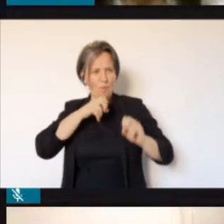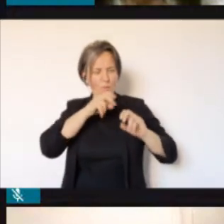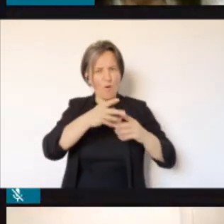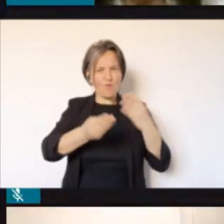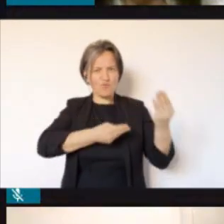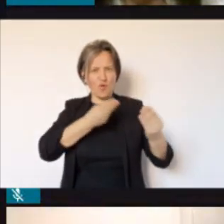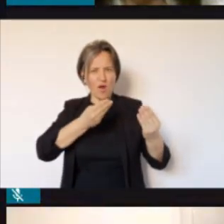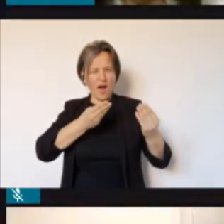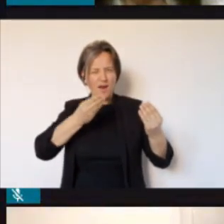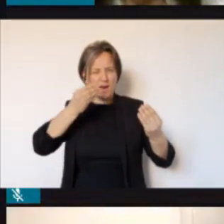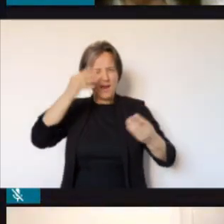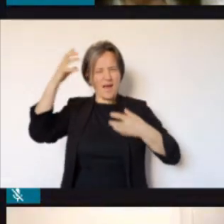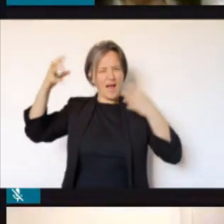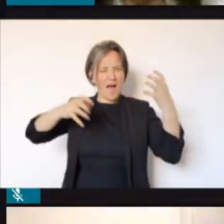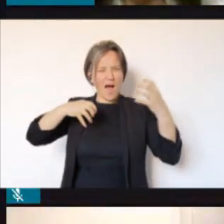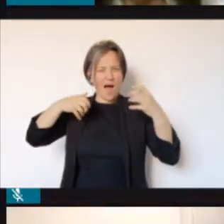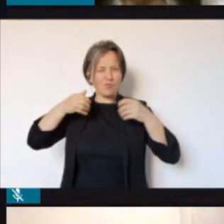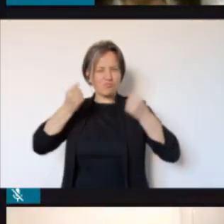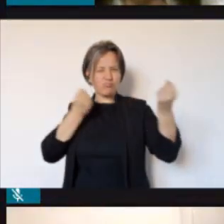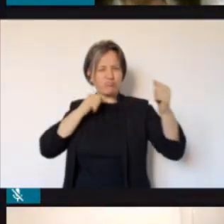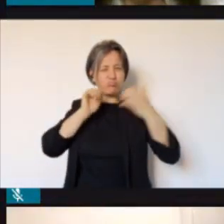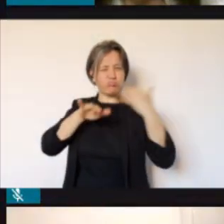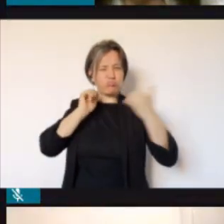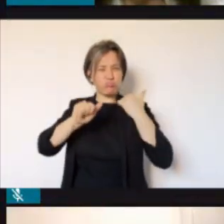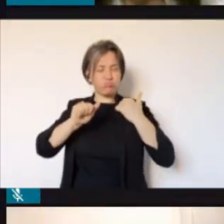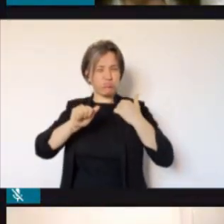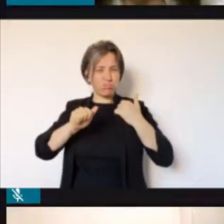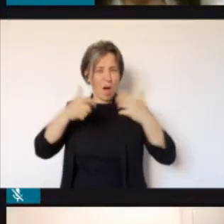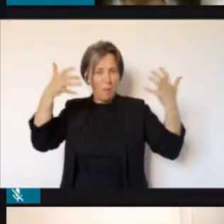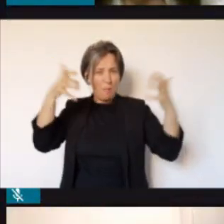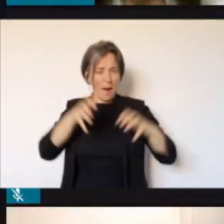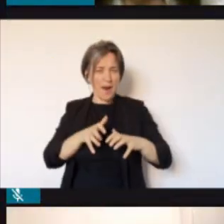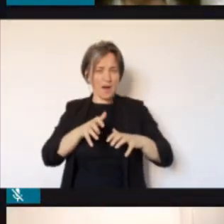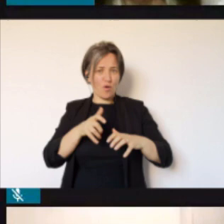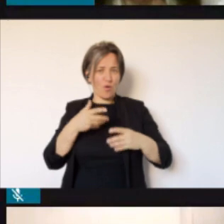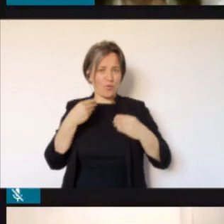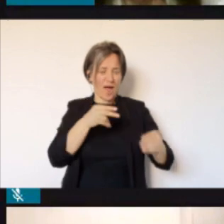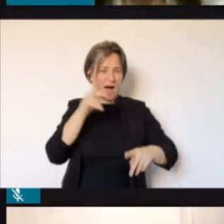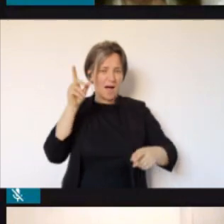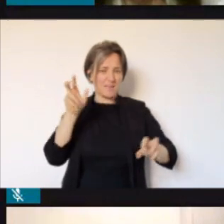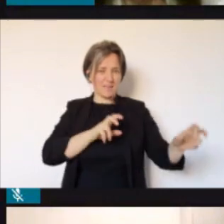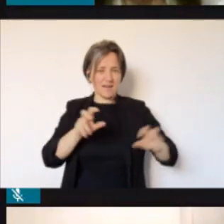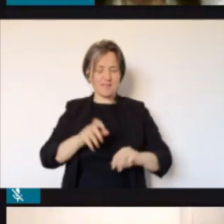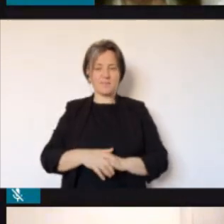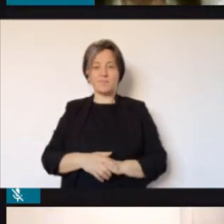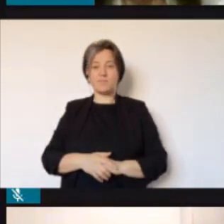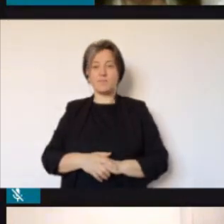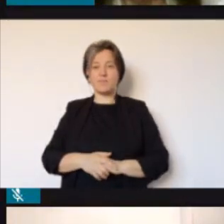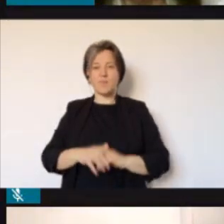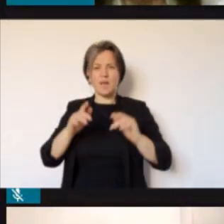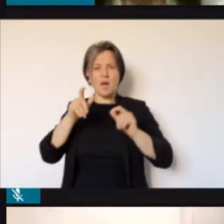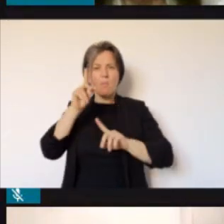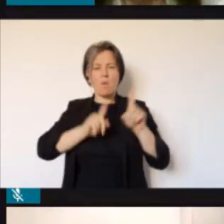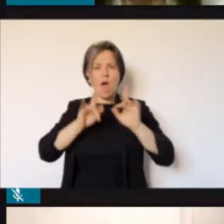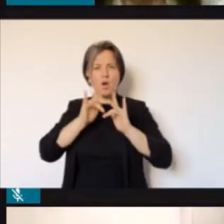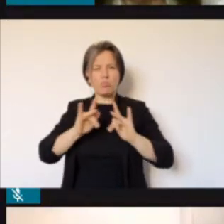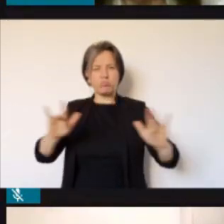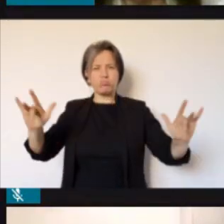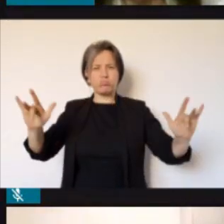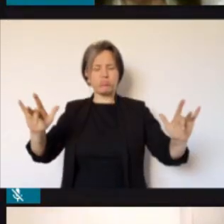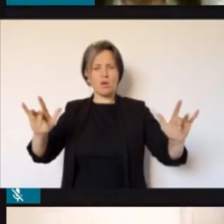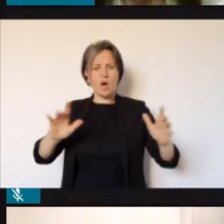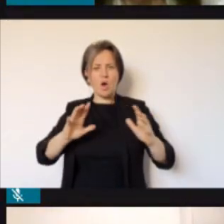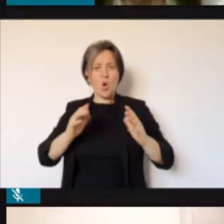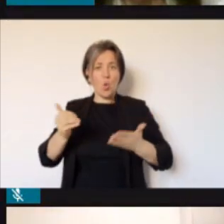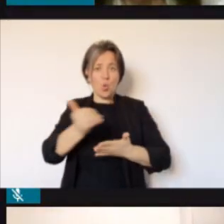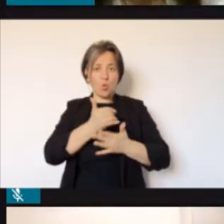spazio per correre e giocare e meno caos urbano che le stressa. La desolazione di Milano in questi giorni